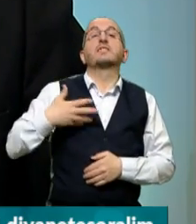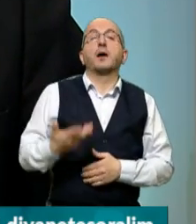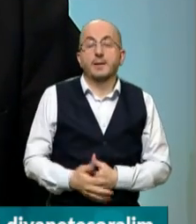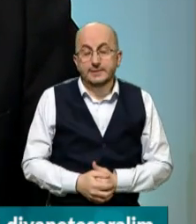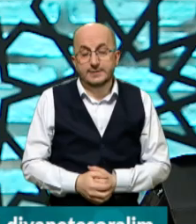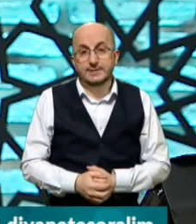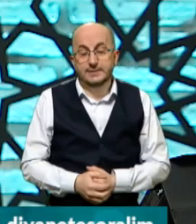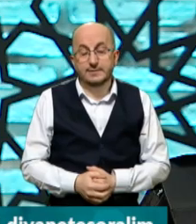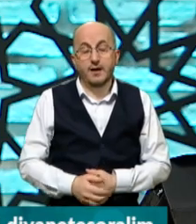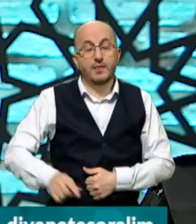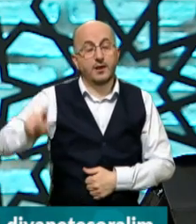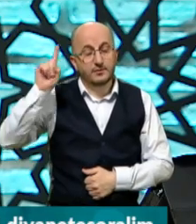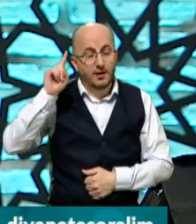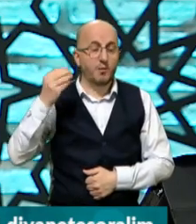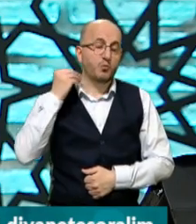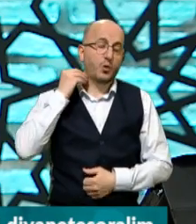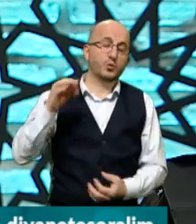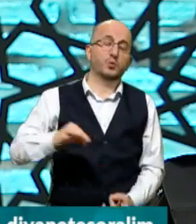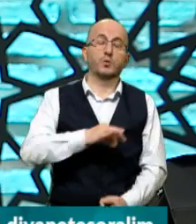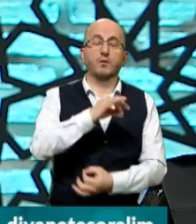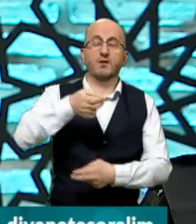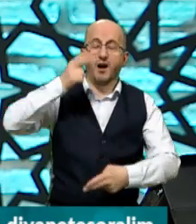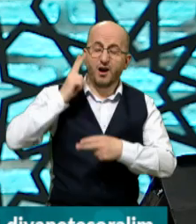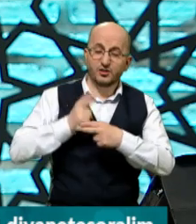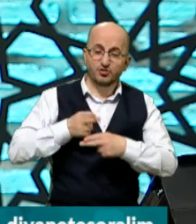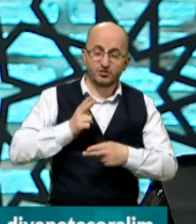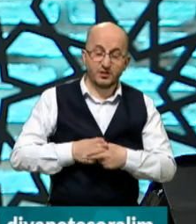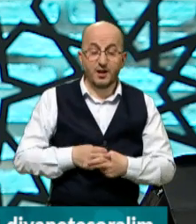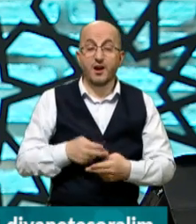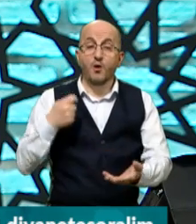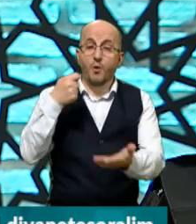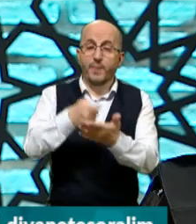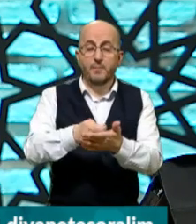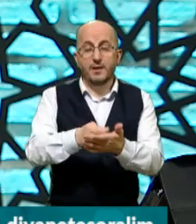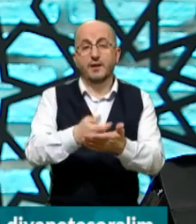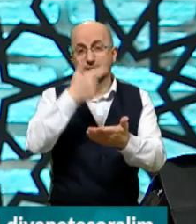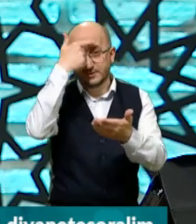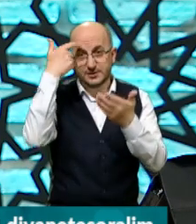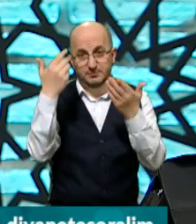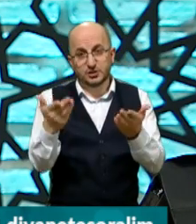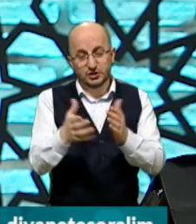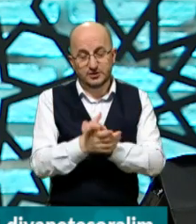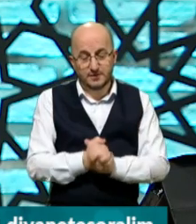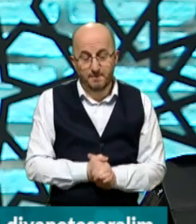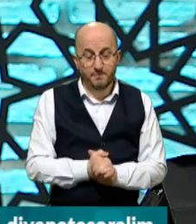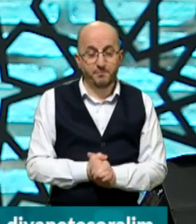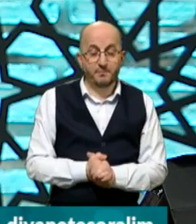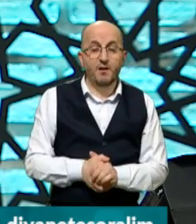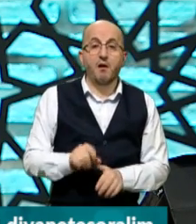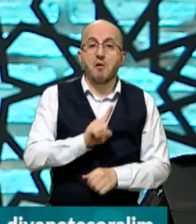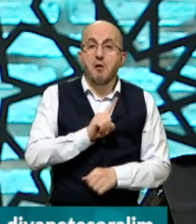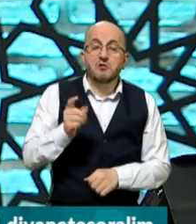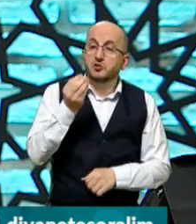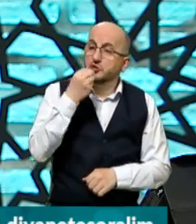Eyvallah. Cenab-ı Allah borçlu kullarına acilen edalar nasip etsin. Hayırlı rızıklar